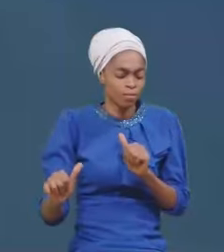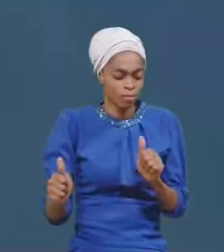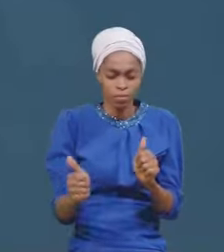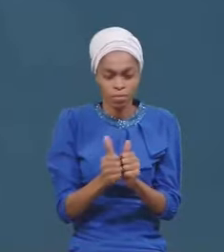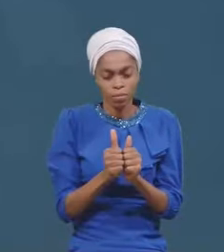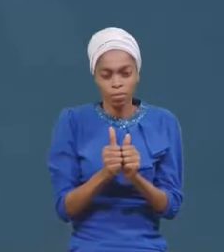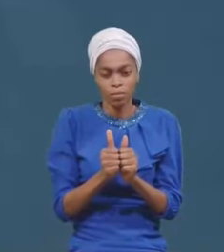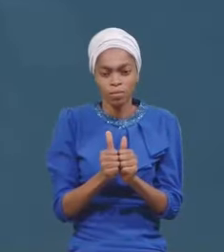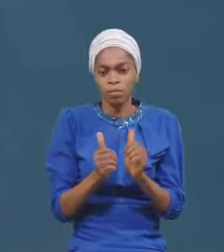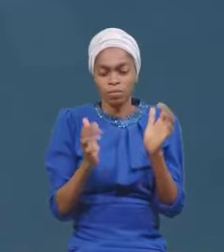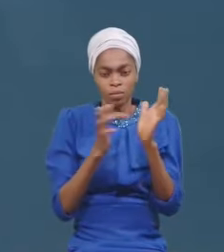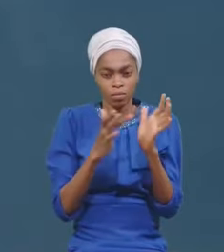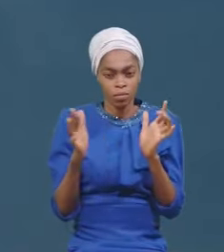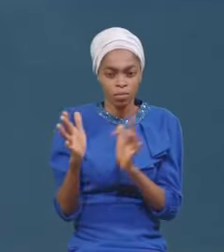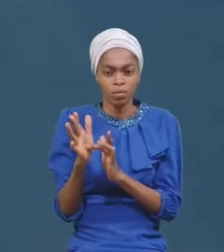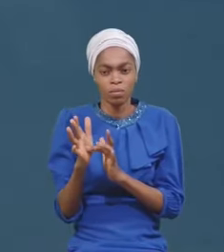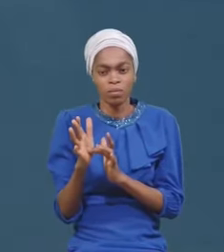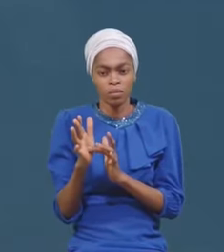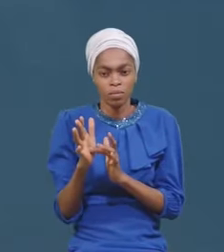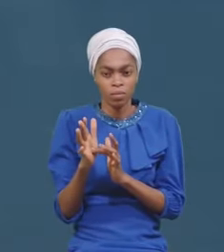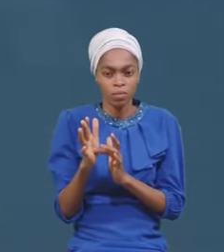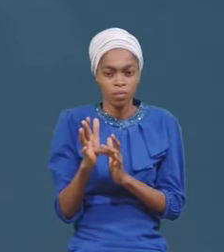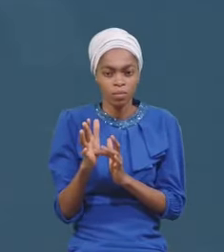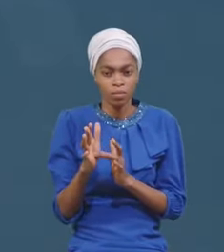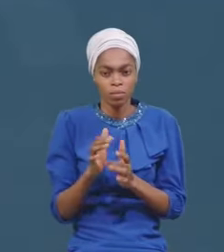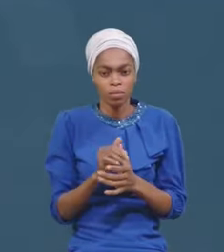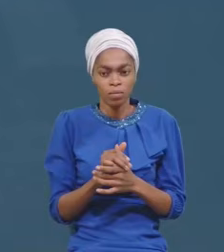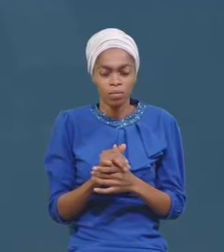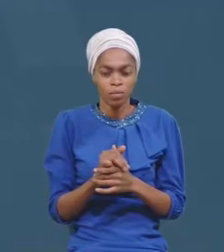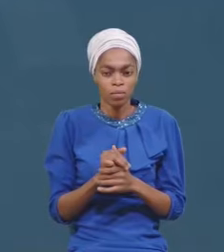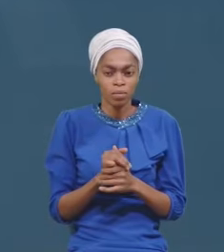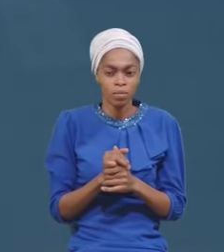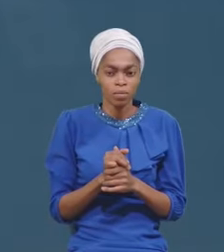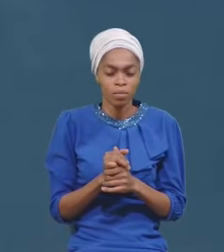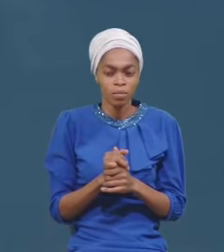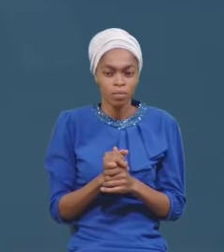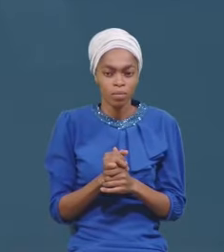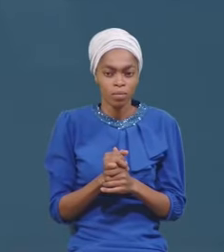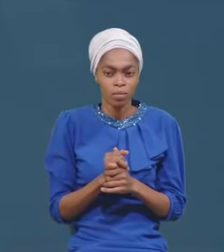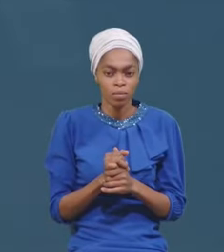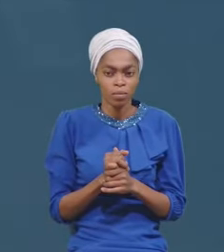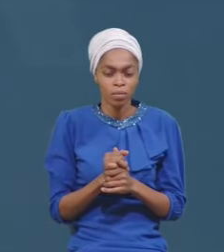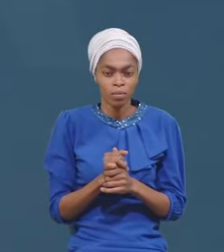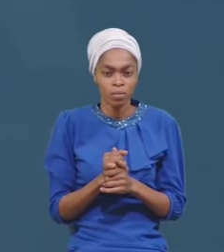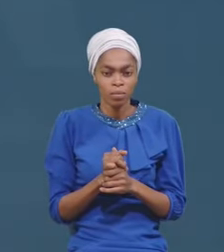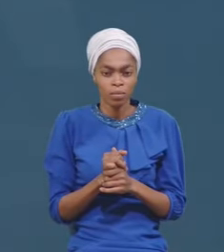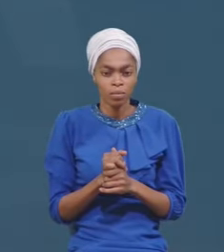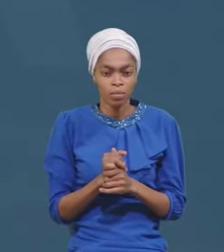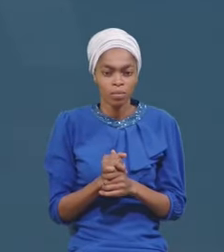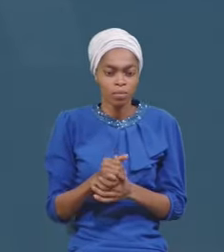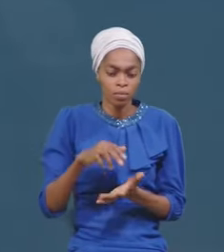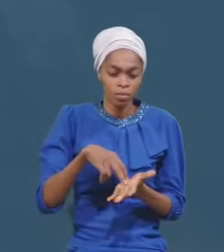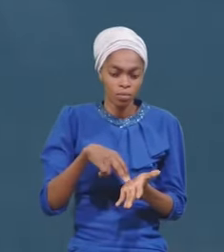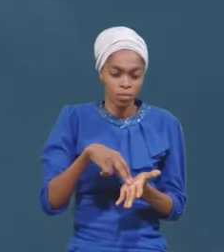ఇంకంత ఆశీర్వాదకరంగా జరిగించండి. యేసు శక్తిగల నామములో ఈ ప్రార్థన అడుగుచు. స్టాండ్ అగైన్స్